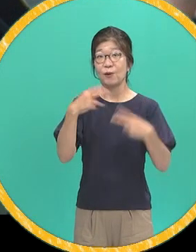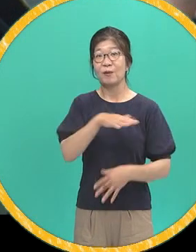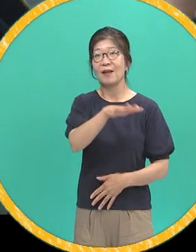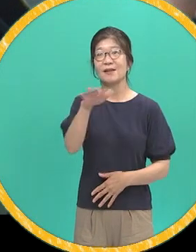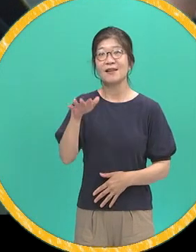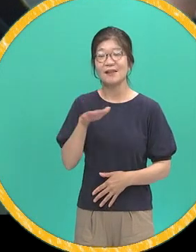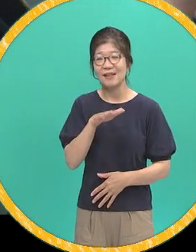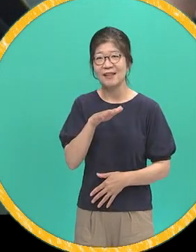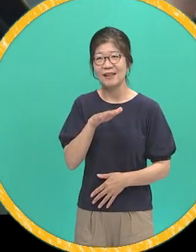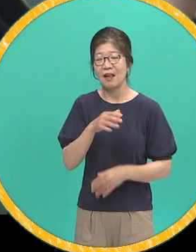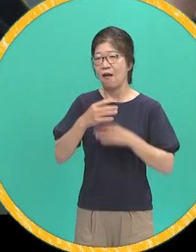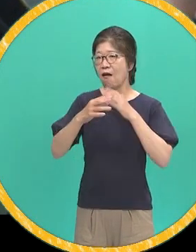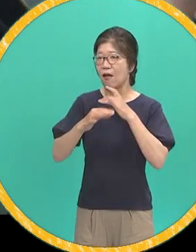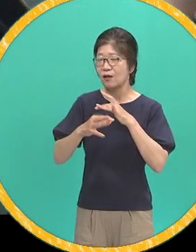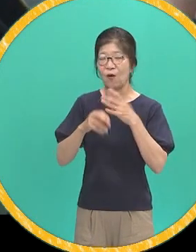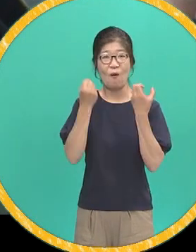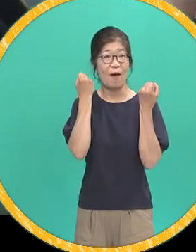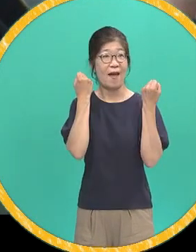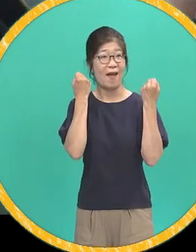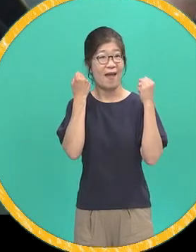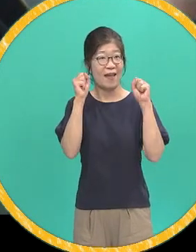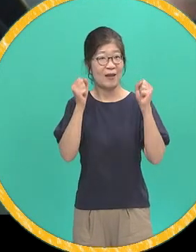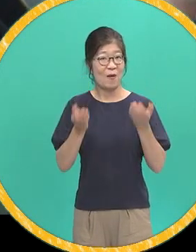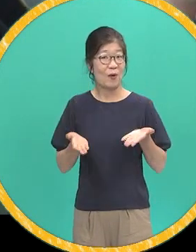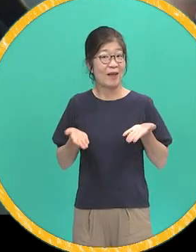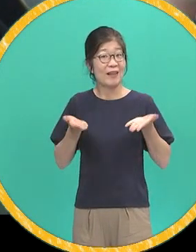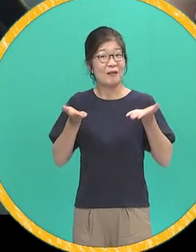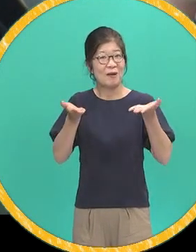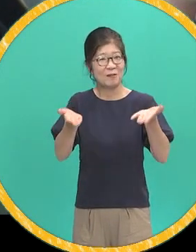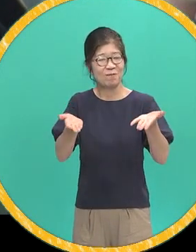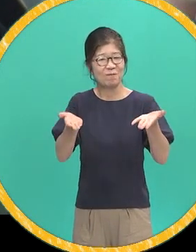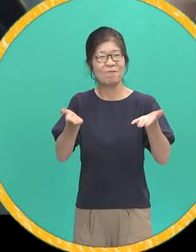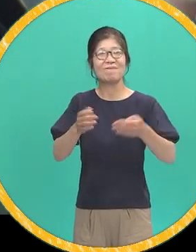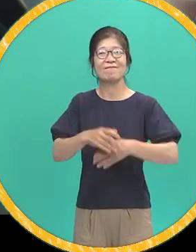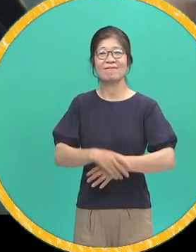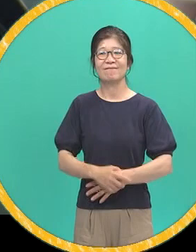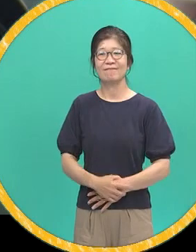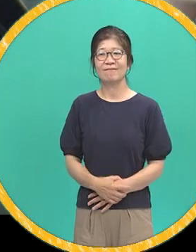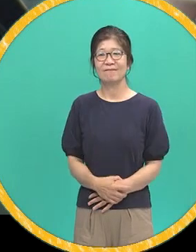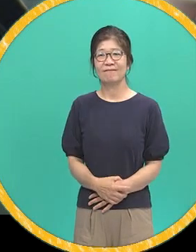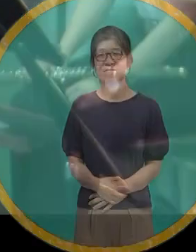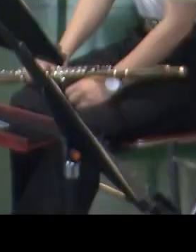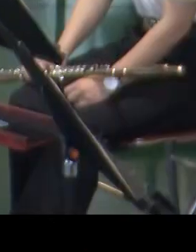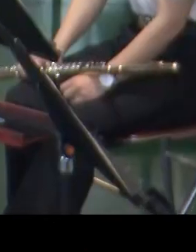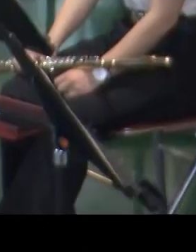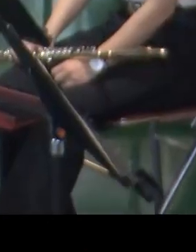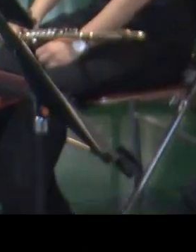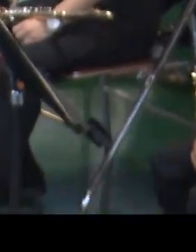私たちの演奏と演技をご覧いただきたいと思いますぜひ楽しみに